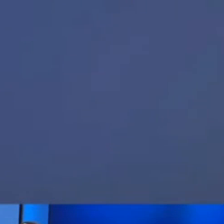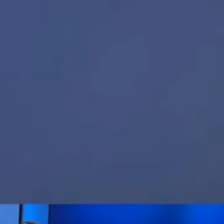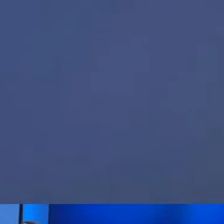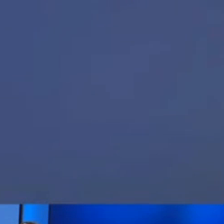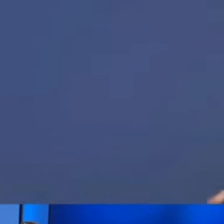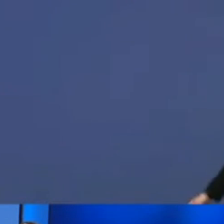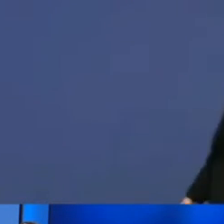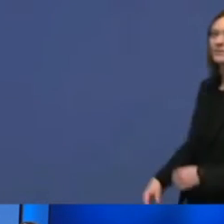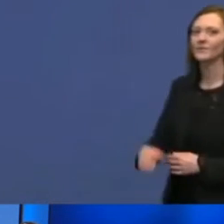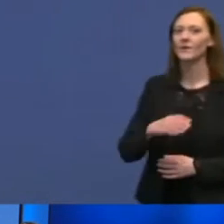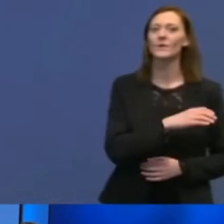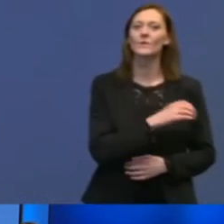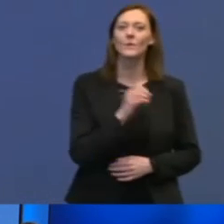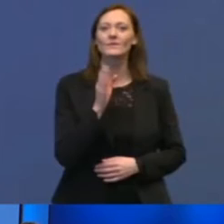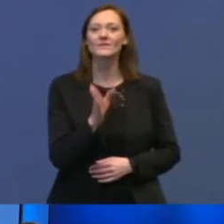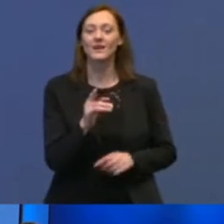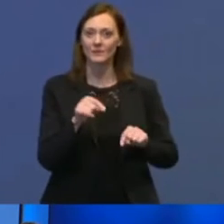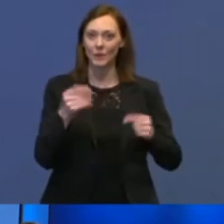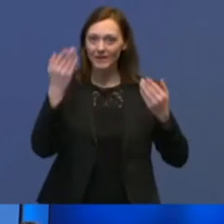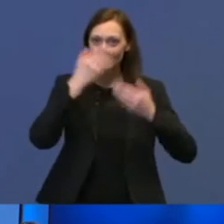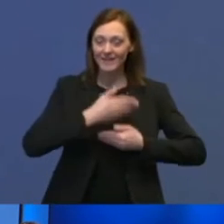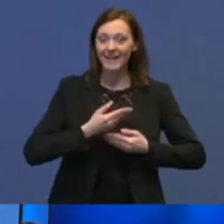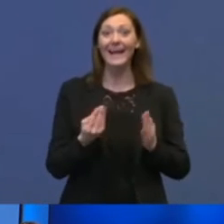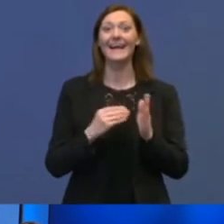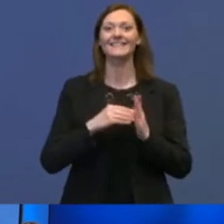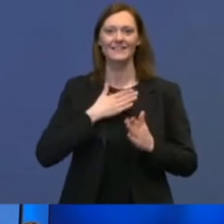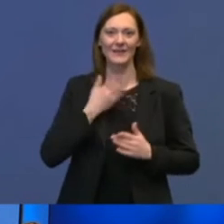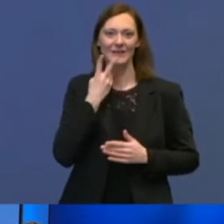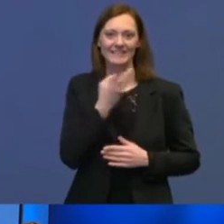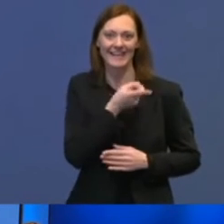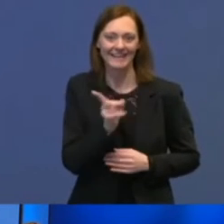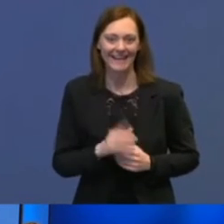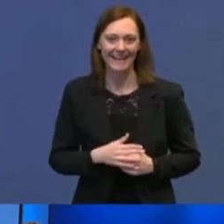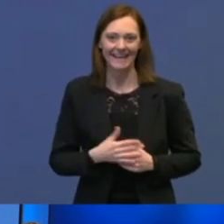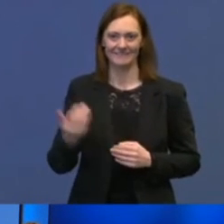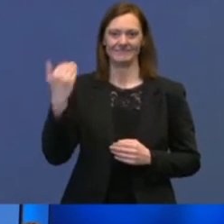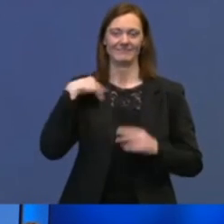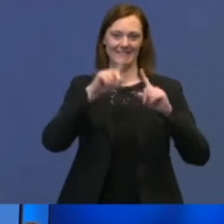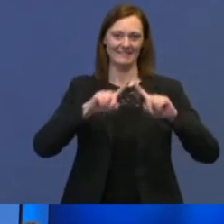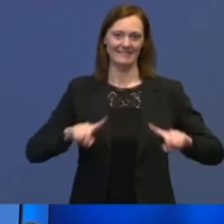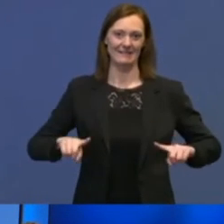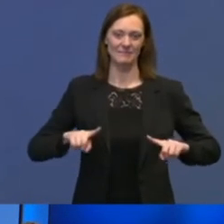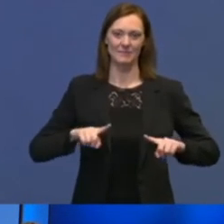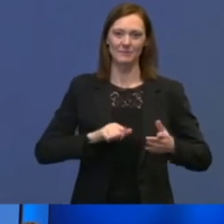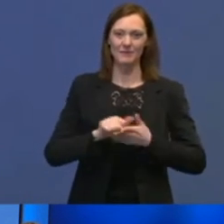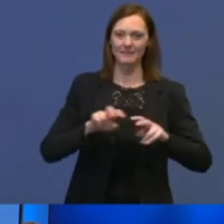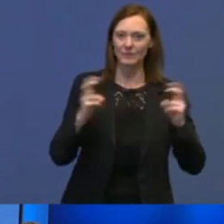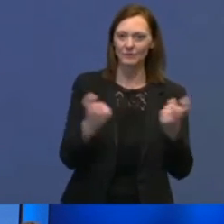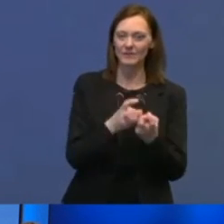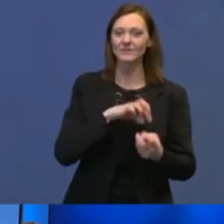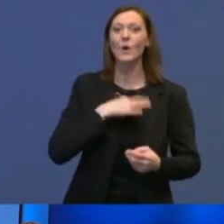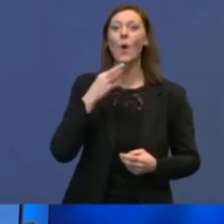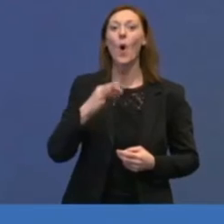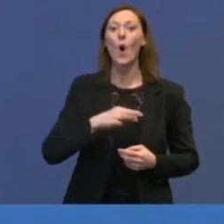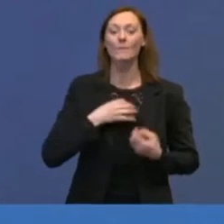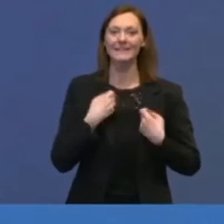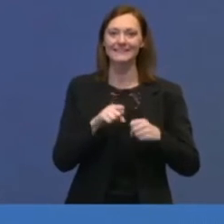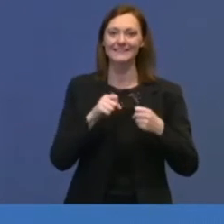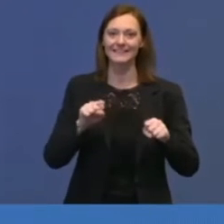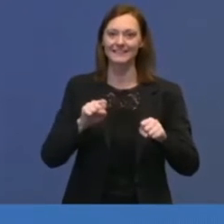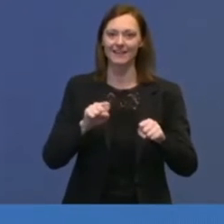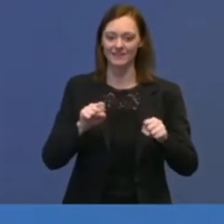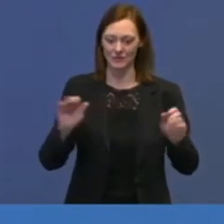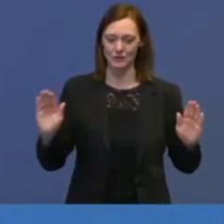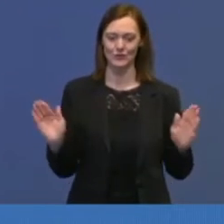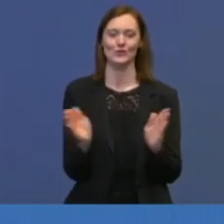laidahay ina nidin aarko, marki warsa hafidat ka lqabtabishi december waxla ratchayn yay inha iraadufu midog ka aban sujdaan, waaan waxwa naaksan